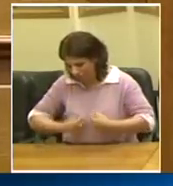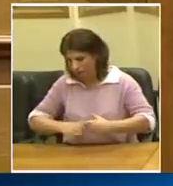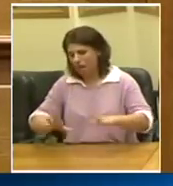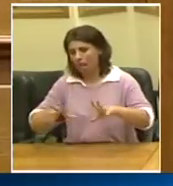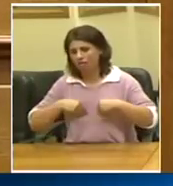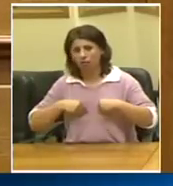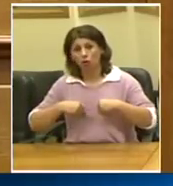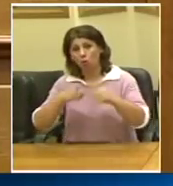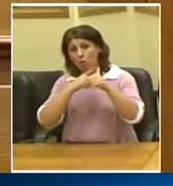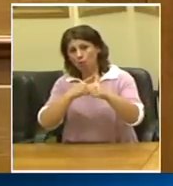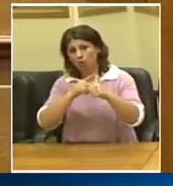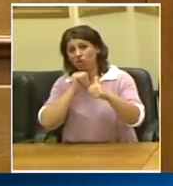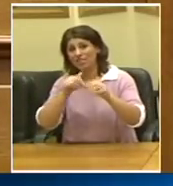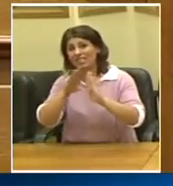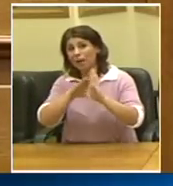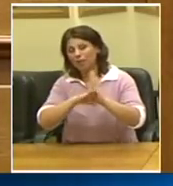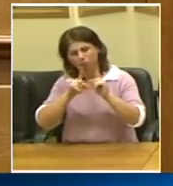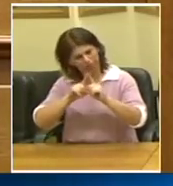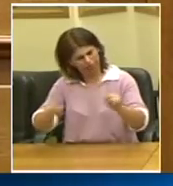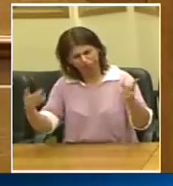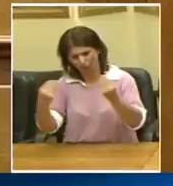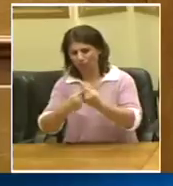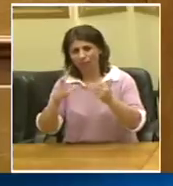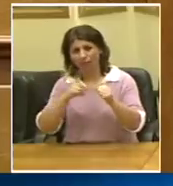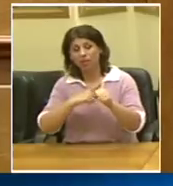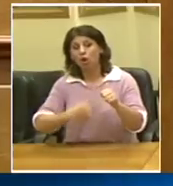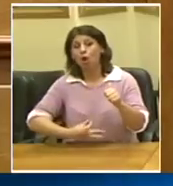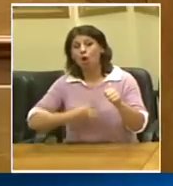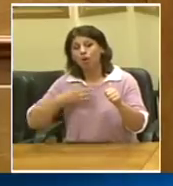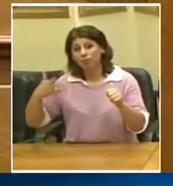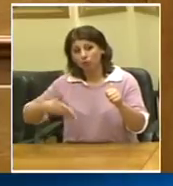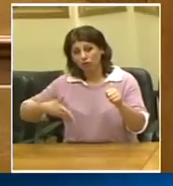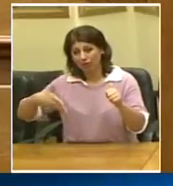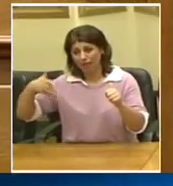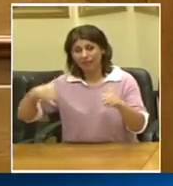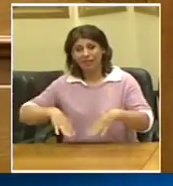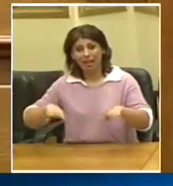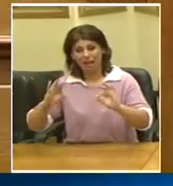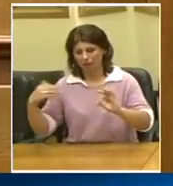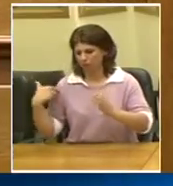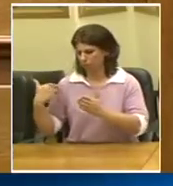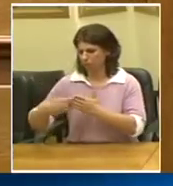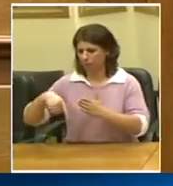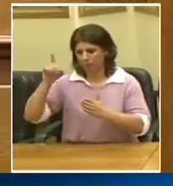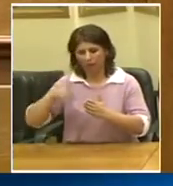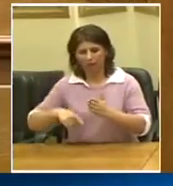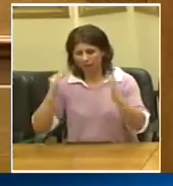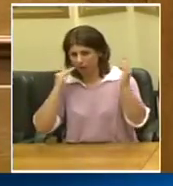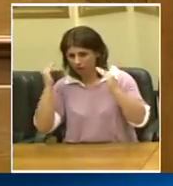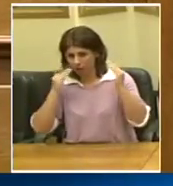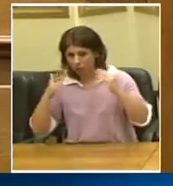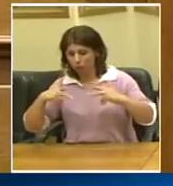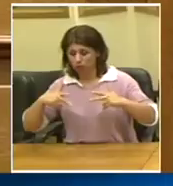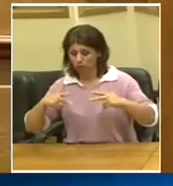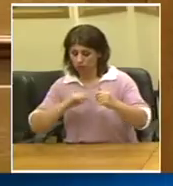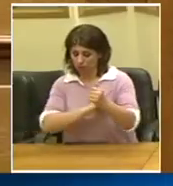Παράδοξο πρώτο, το συνταγματικό παράδοξο. Ο κύριος Μητσοτάκης ξεκίνησε εδώ και κάποιες μέρες να αμφισβητεί την εξουσία του Υπουργού Εξωτερικών